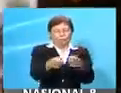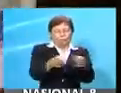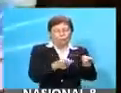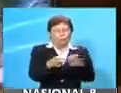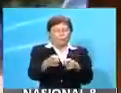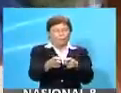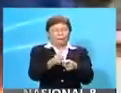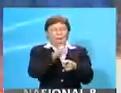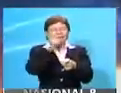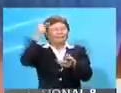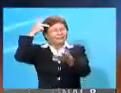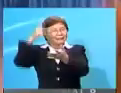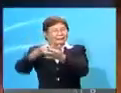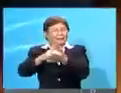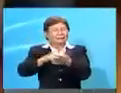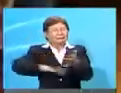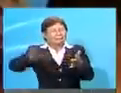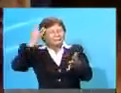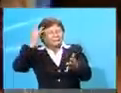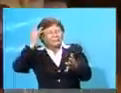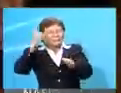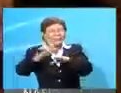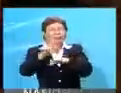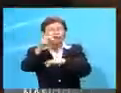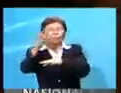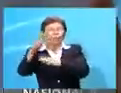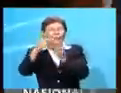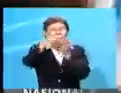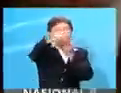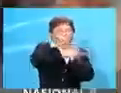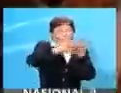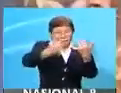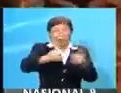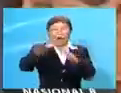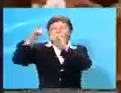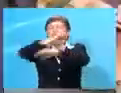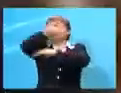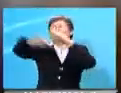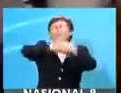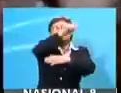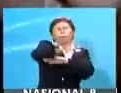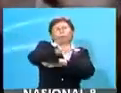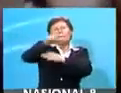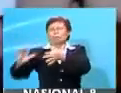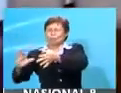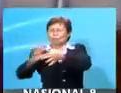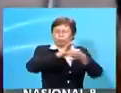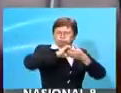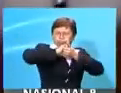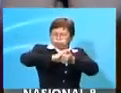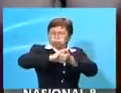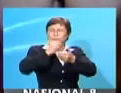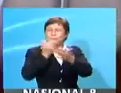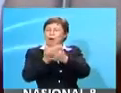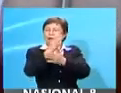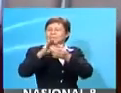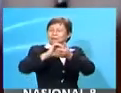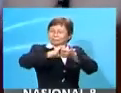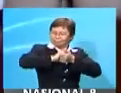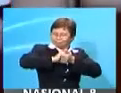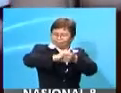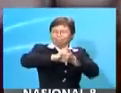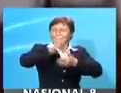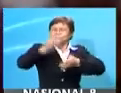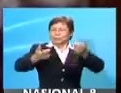Unexpected di Kota Baru menerusi program hari ini beliau berharap semua pihak dapat menjalin hubungan baik dan dapat bekerjasama